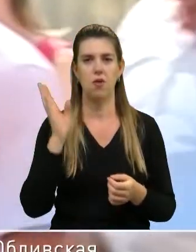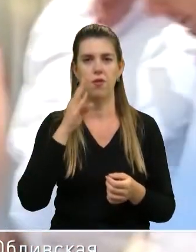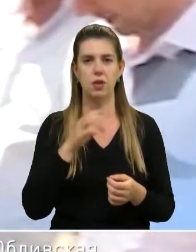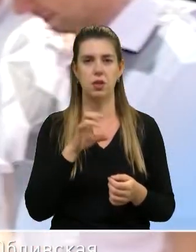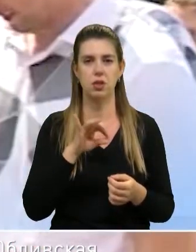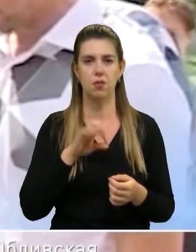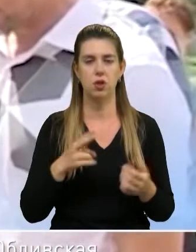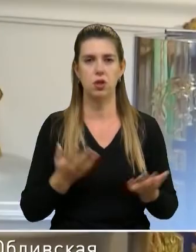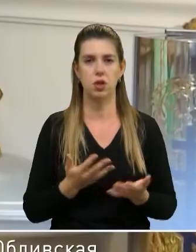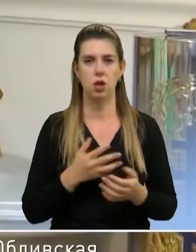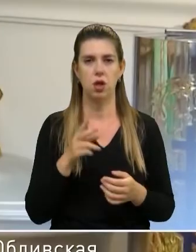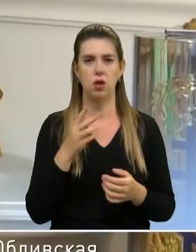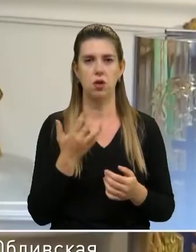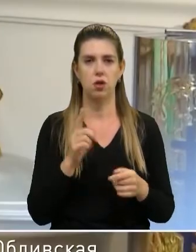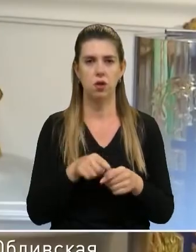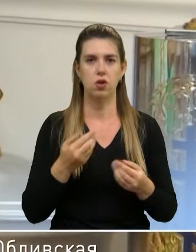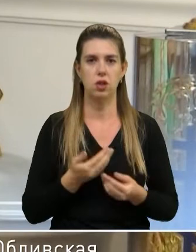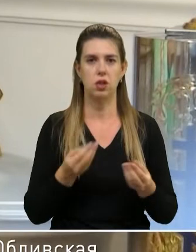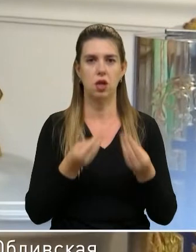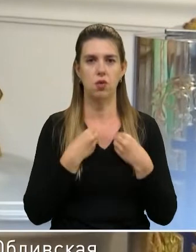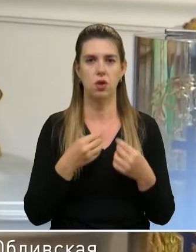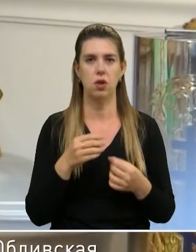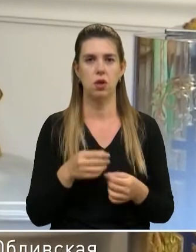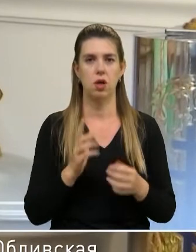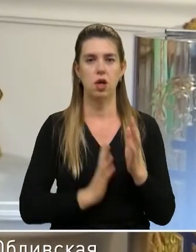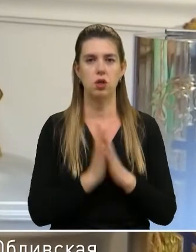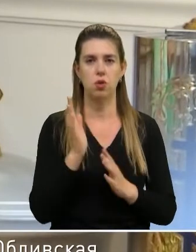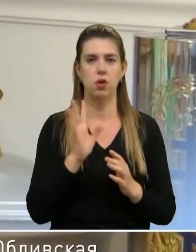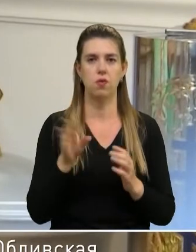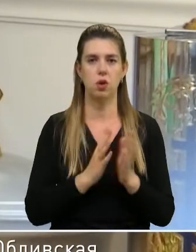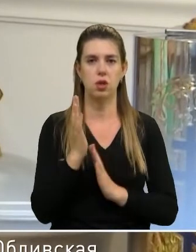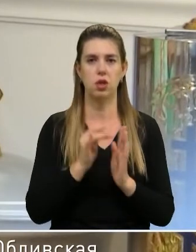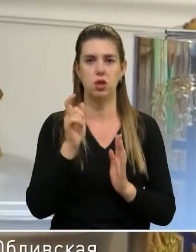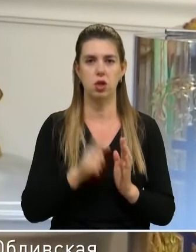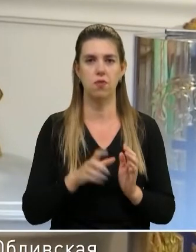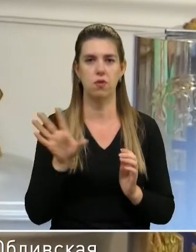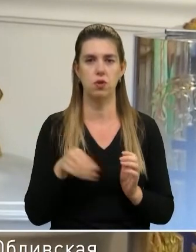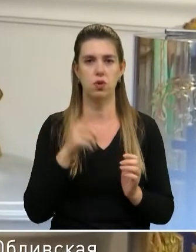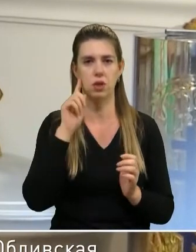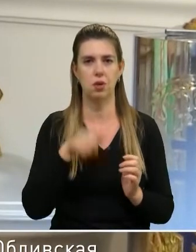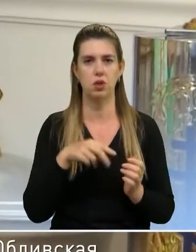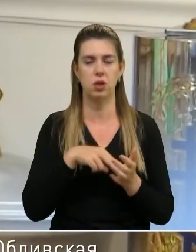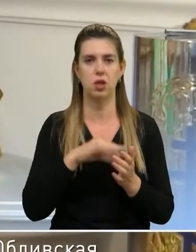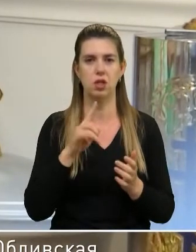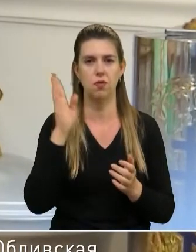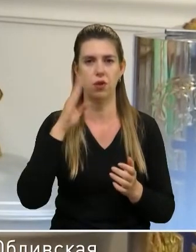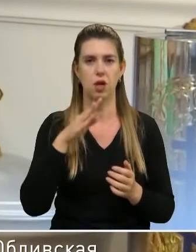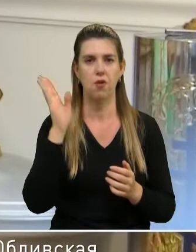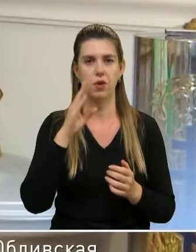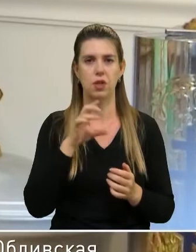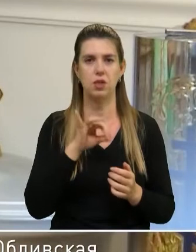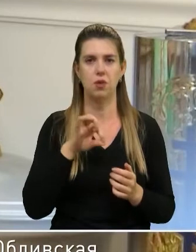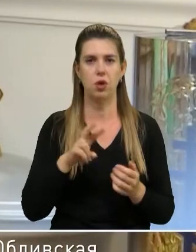символ жизни, потому что вода дает нам жизнь, она из-за нее произрастает и растения, и человек состоит из воды, как мы знаем. Но в то же время вода является